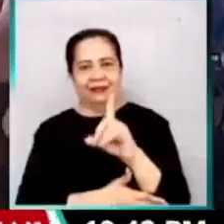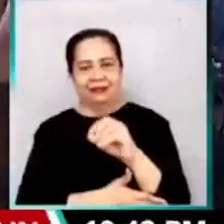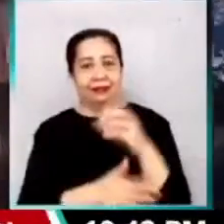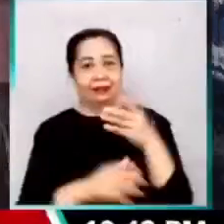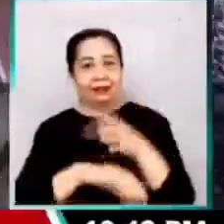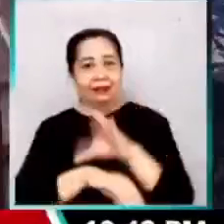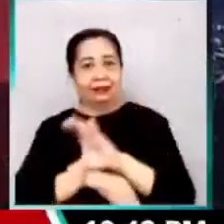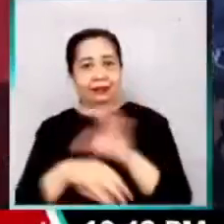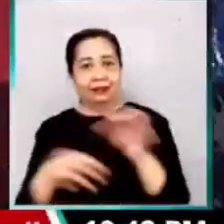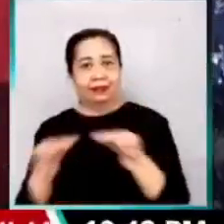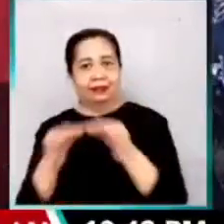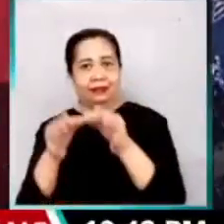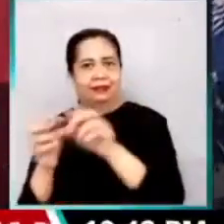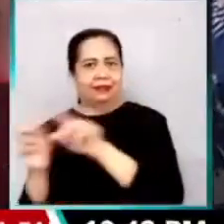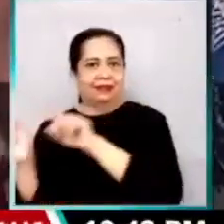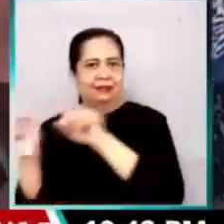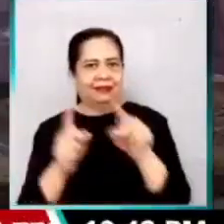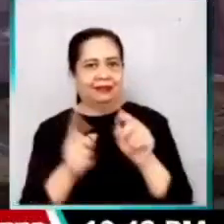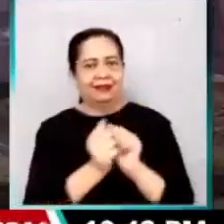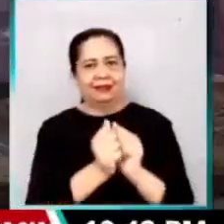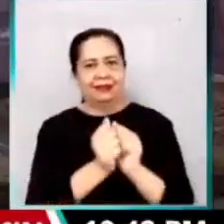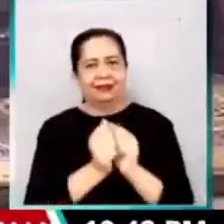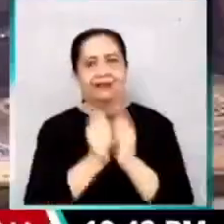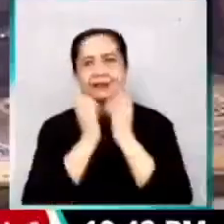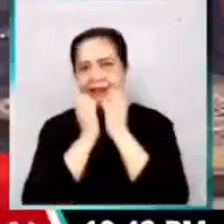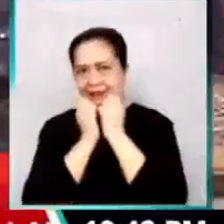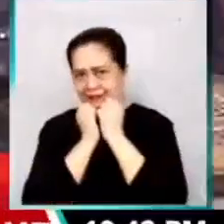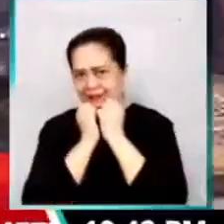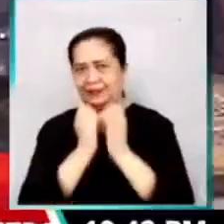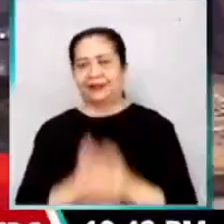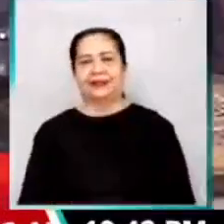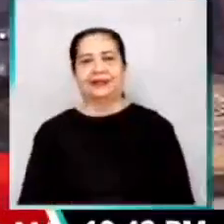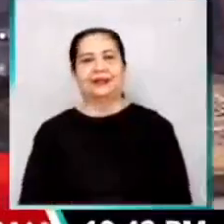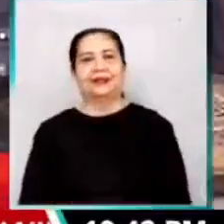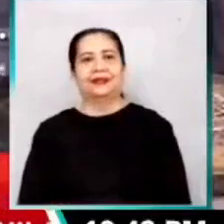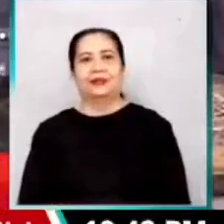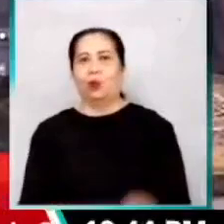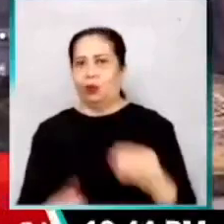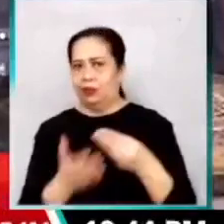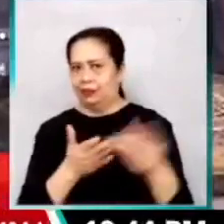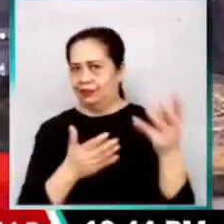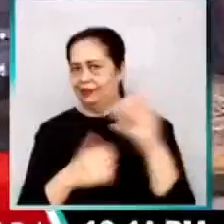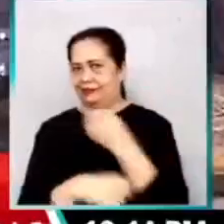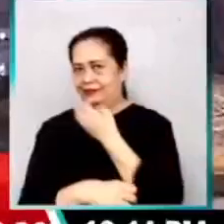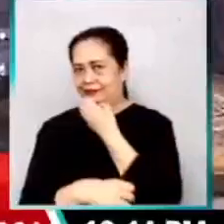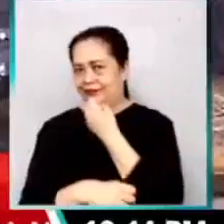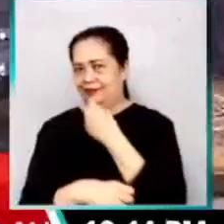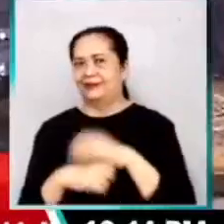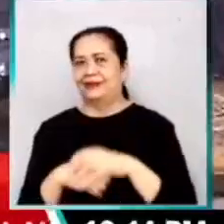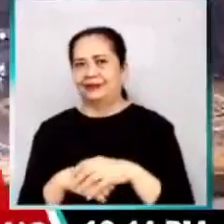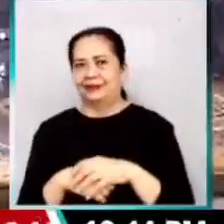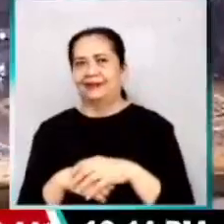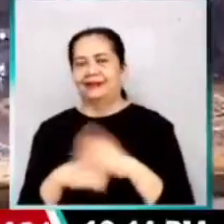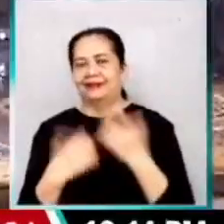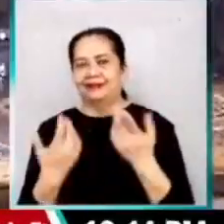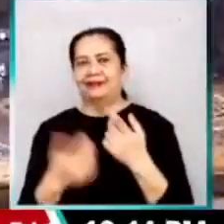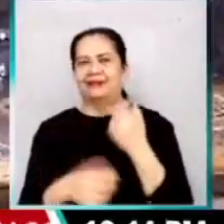na sila nagbabonding. Tipid pa. Well, wala pang gastos. Wala pang trabaho.